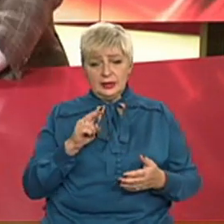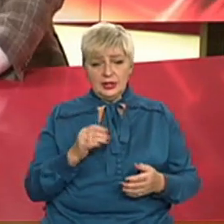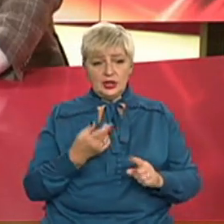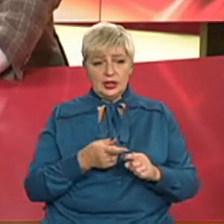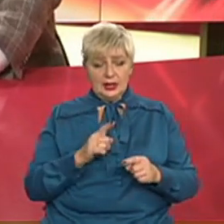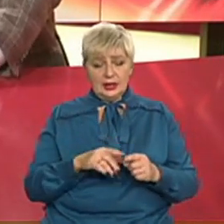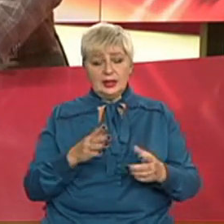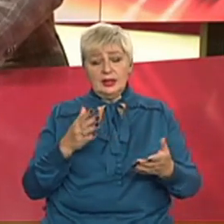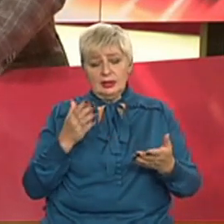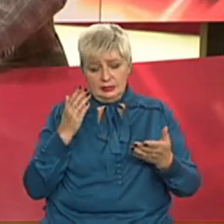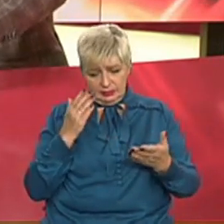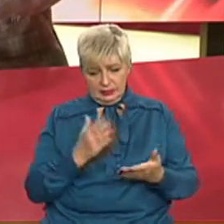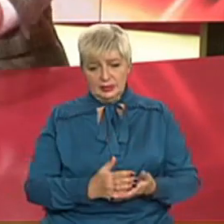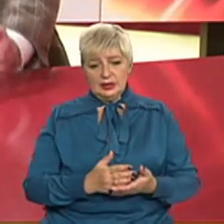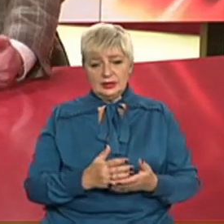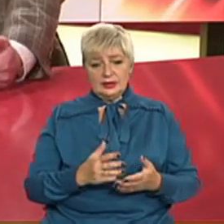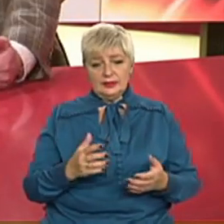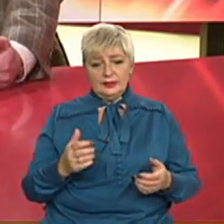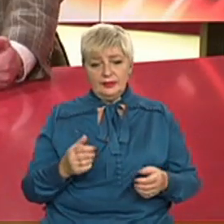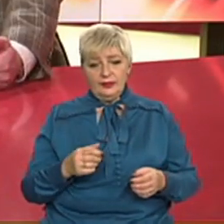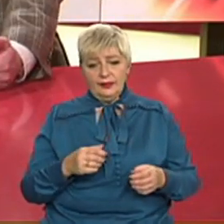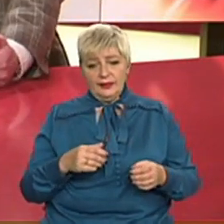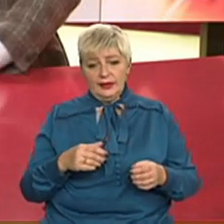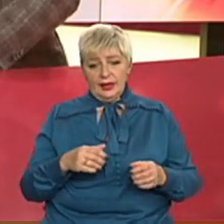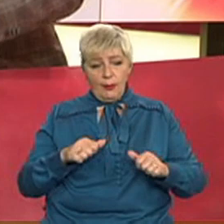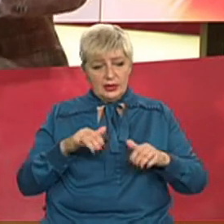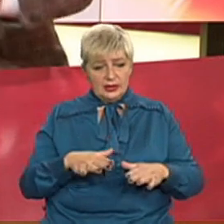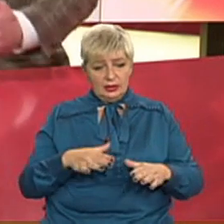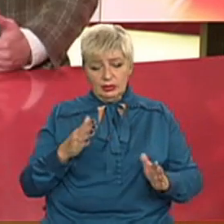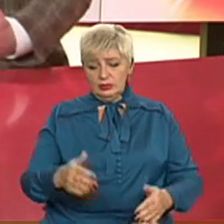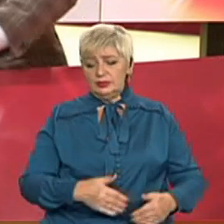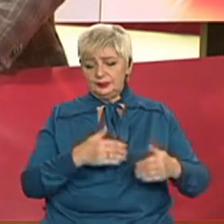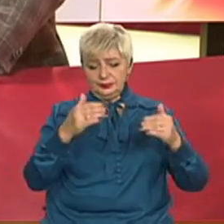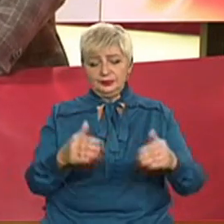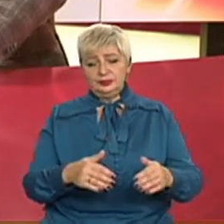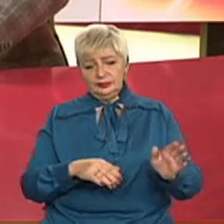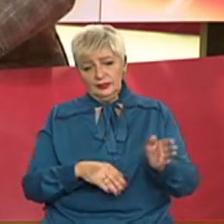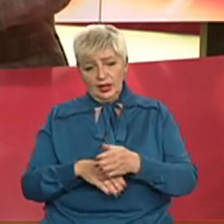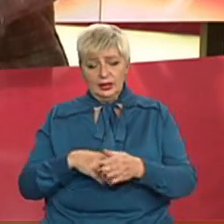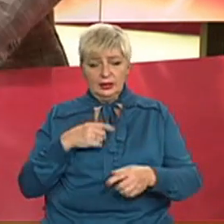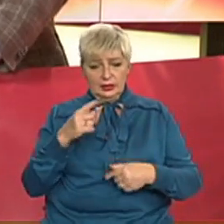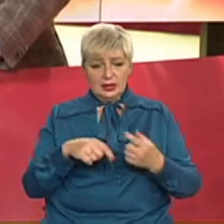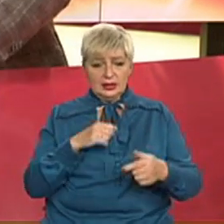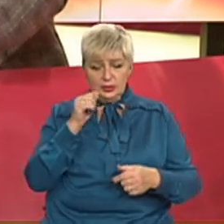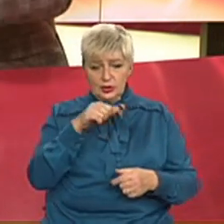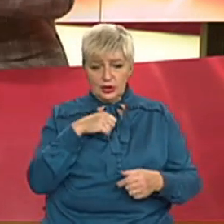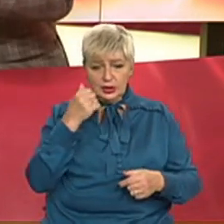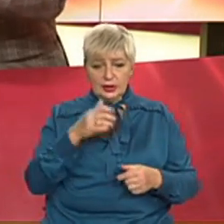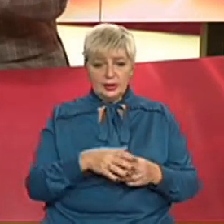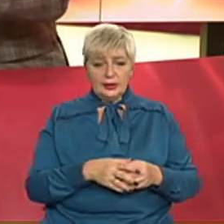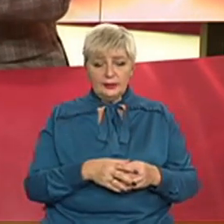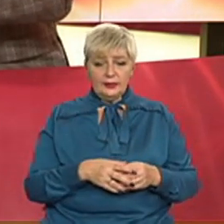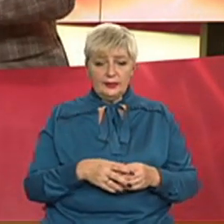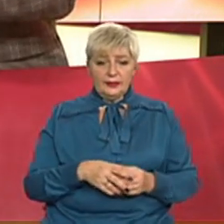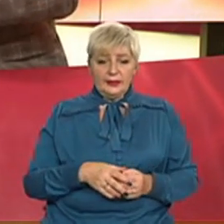сталися. 822 постанову відтермінували на наступний рік. Компенсаторні механізми теж якісь заклали, але ще